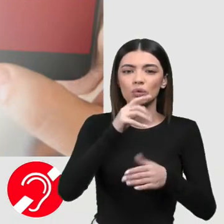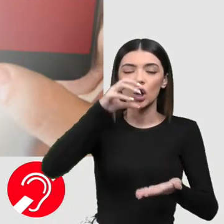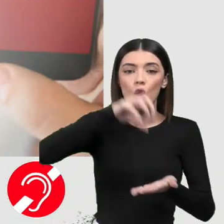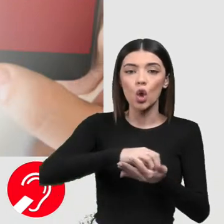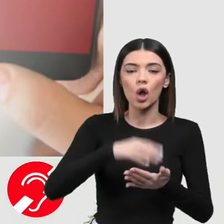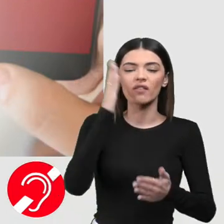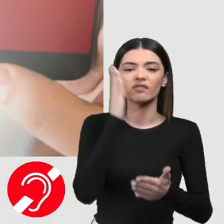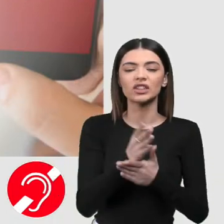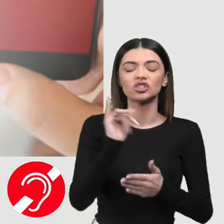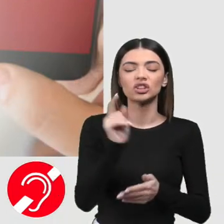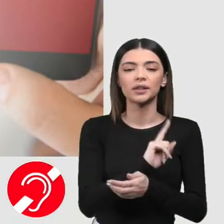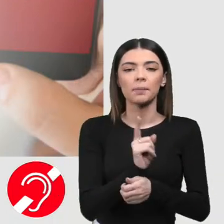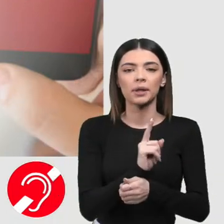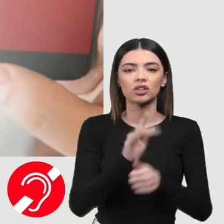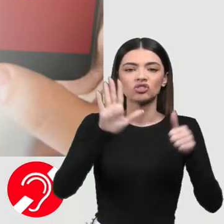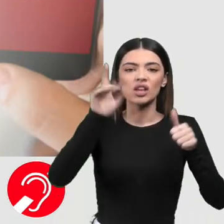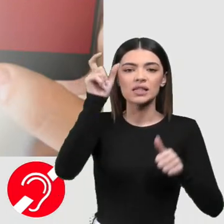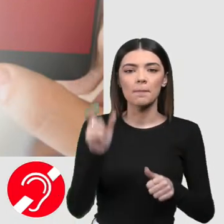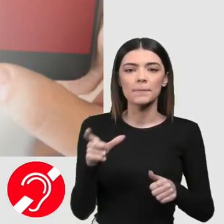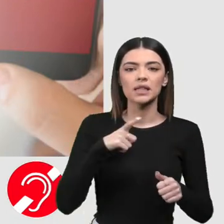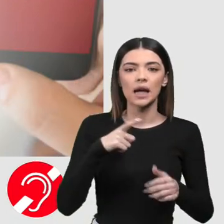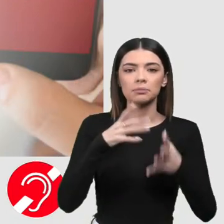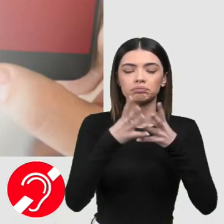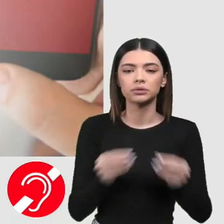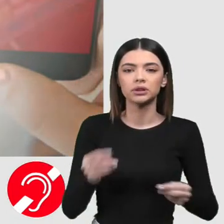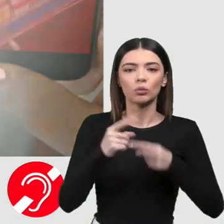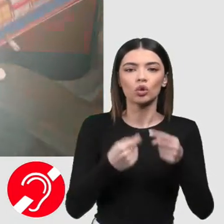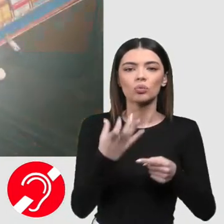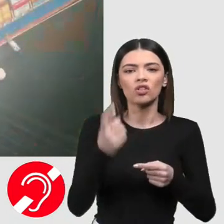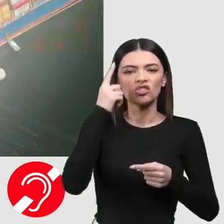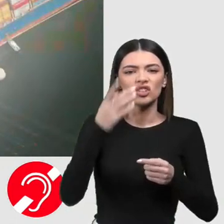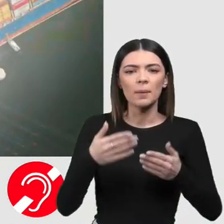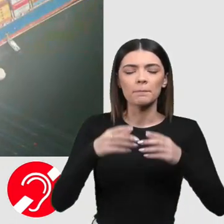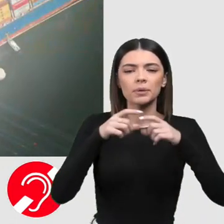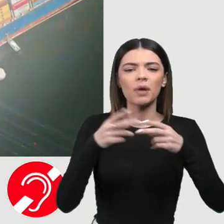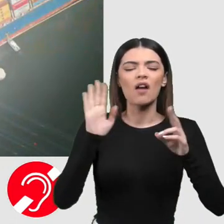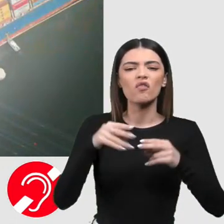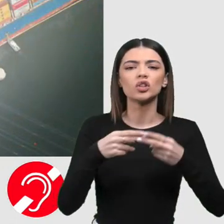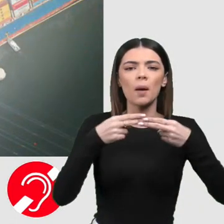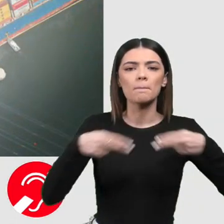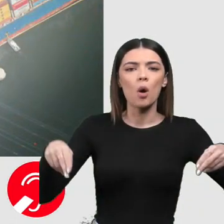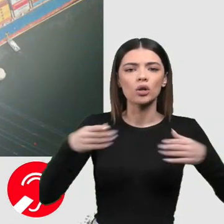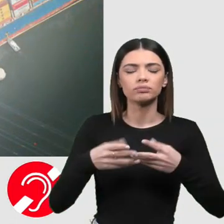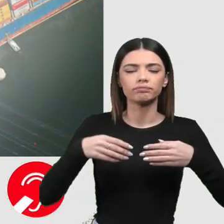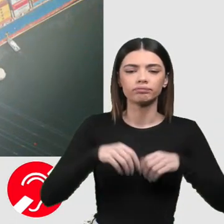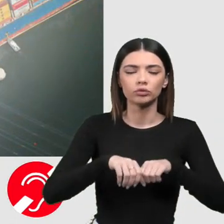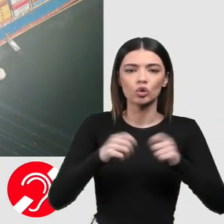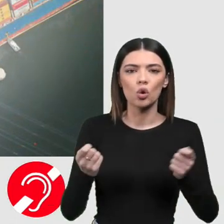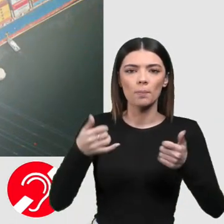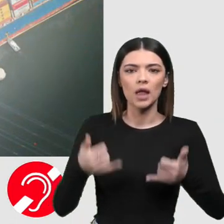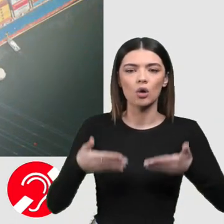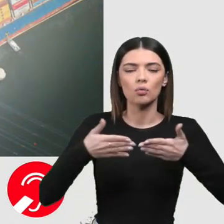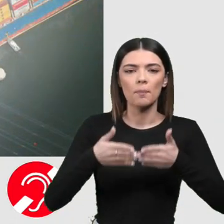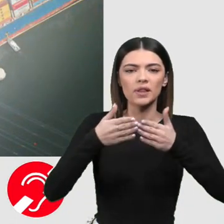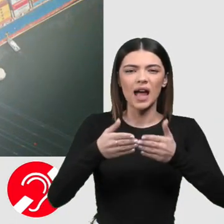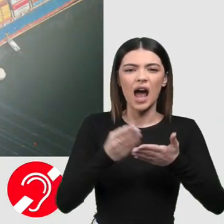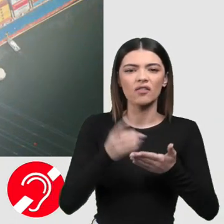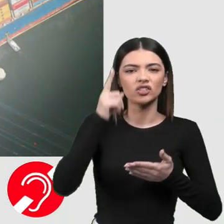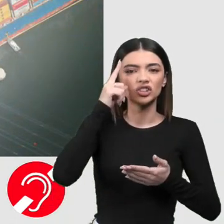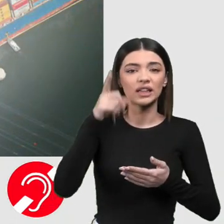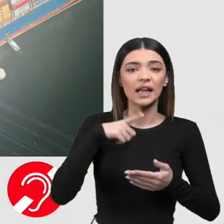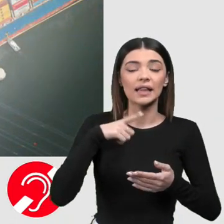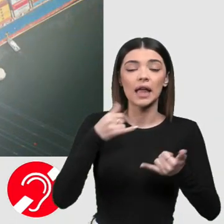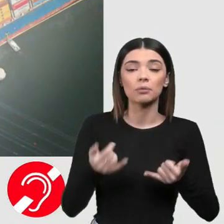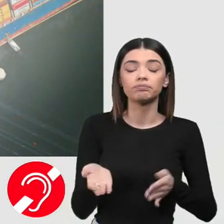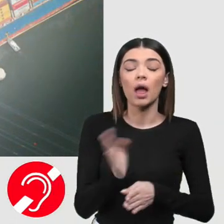mai precis și mai rapid. 6 persoane sunt dispărute în urma accidentului care a dus la prăbușirea podului din Baltimore. Autoritățile presupun